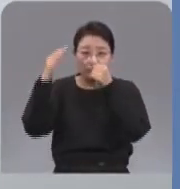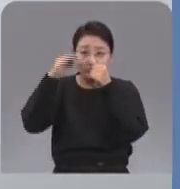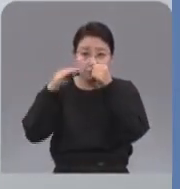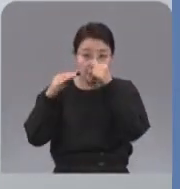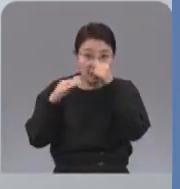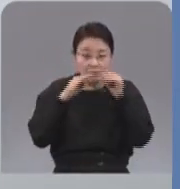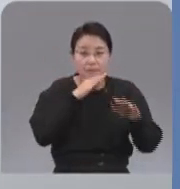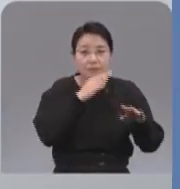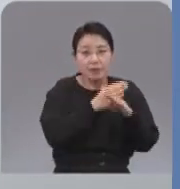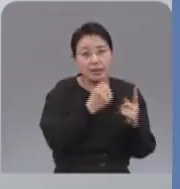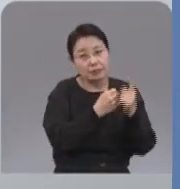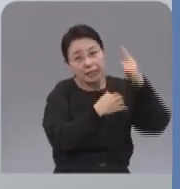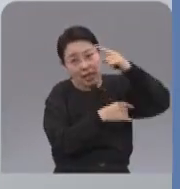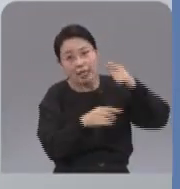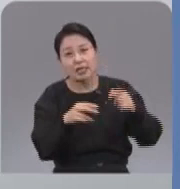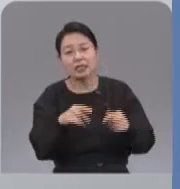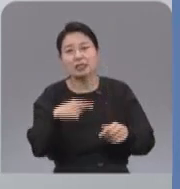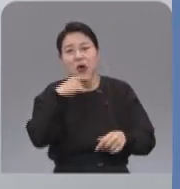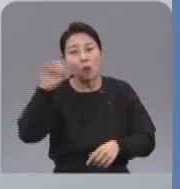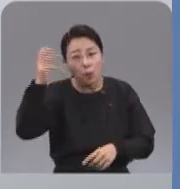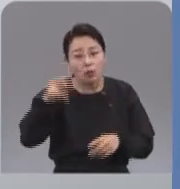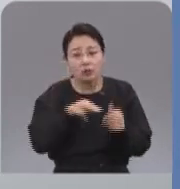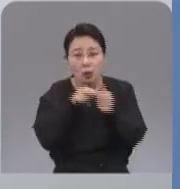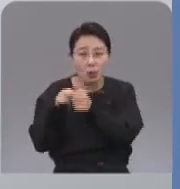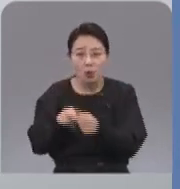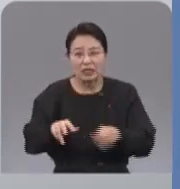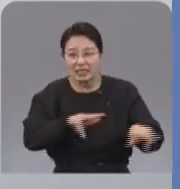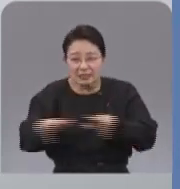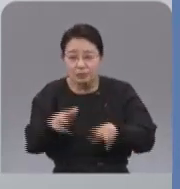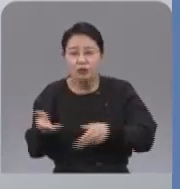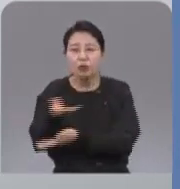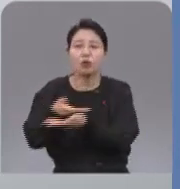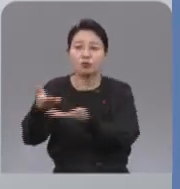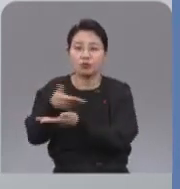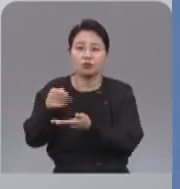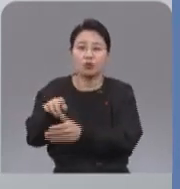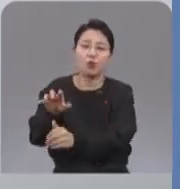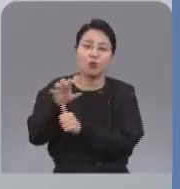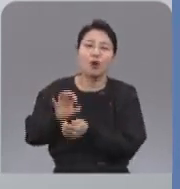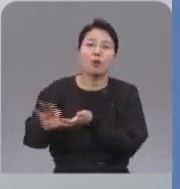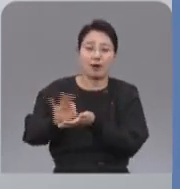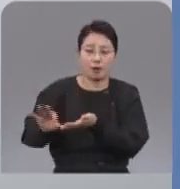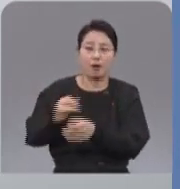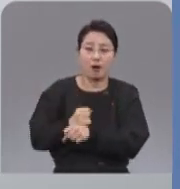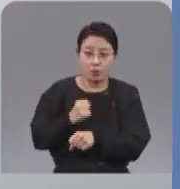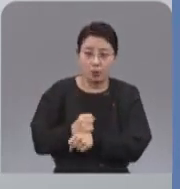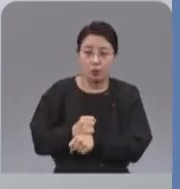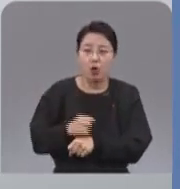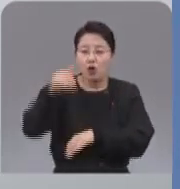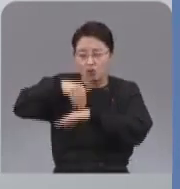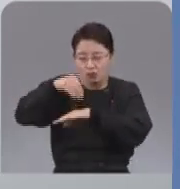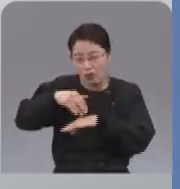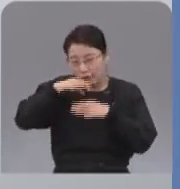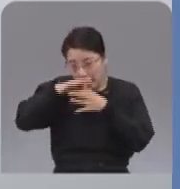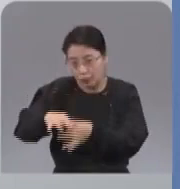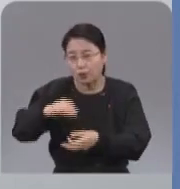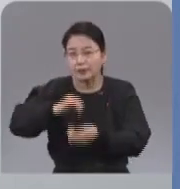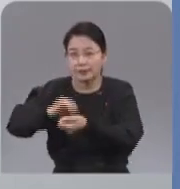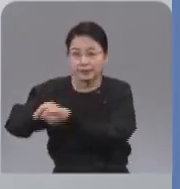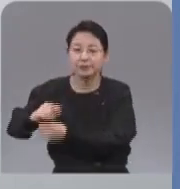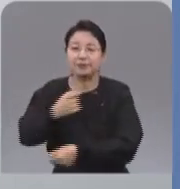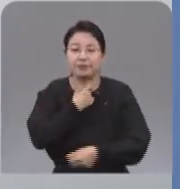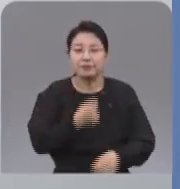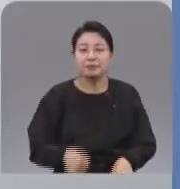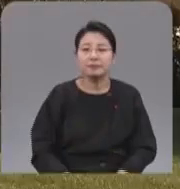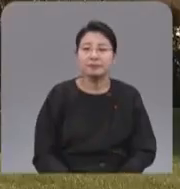cộng đồng quốc tế miền bắc không thể biện minh cho tất cả các hành vi liên quan tới hạt nhân tề lửa của nước này bằng bất cứ lý do gì các